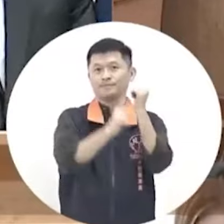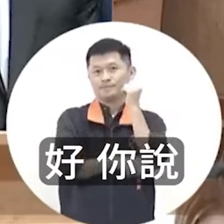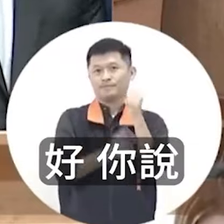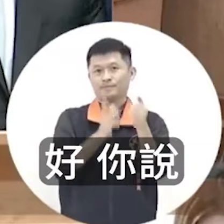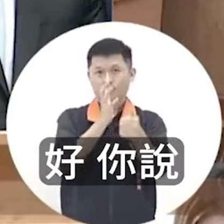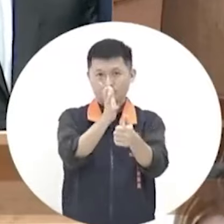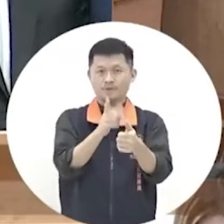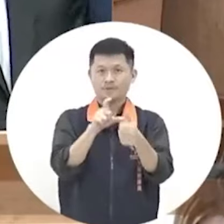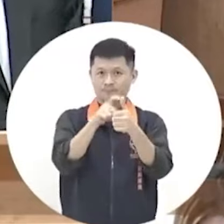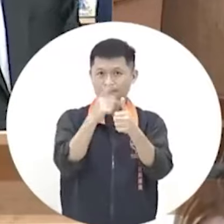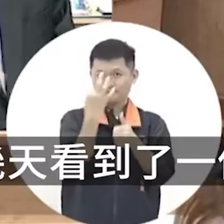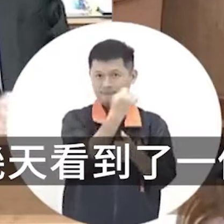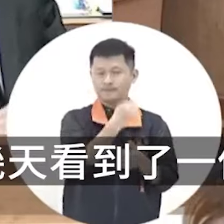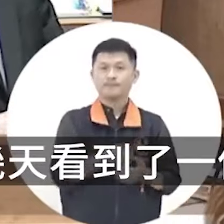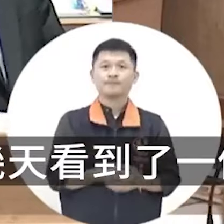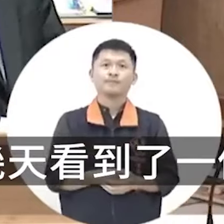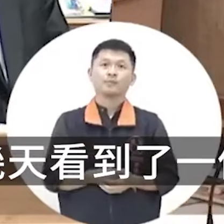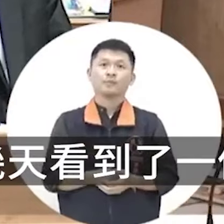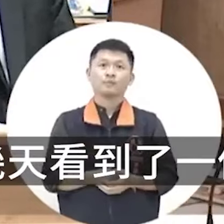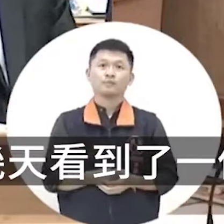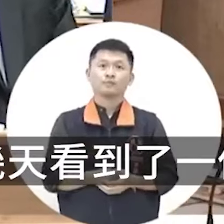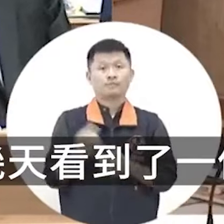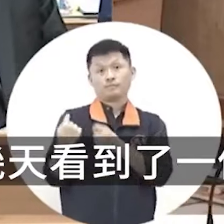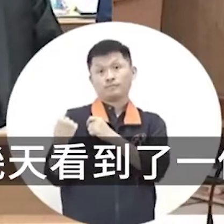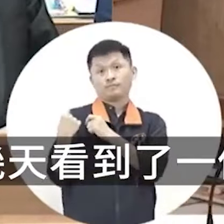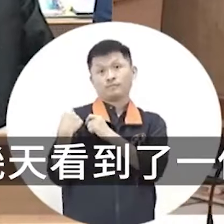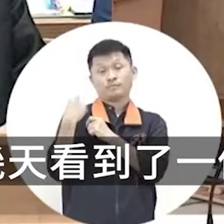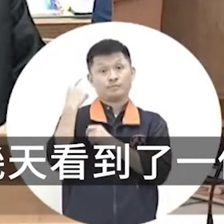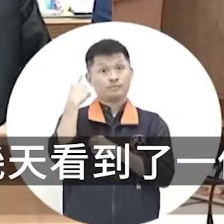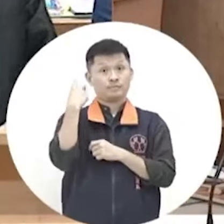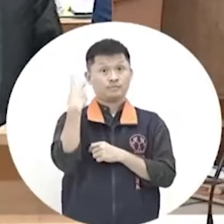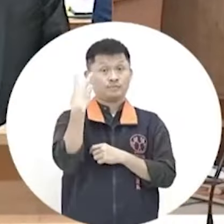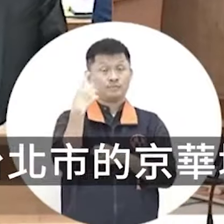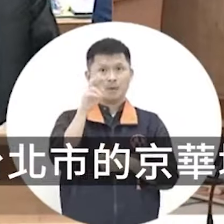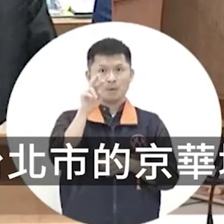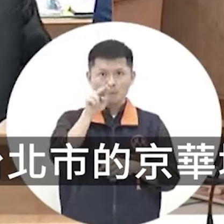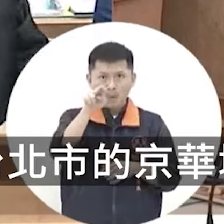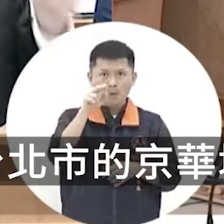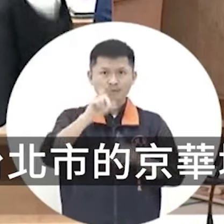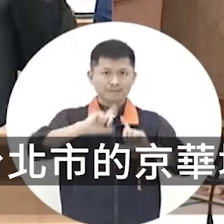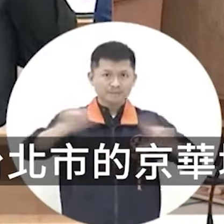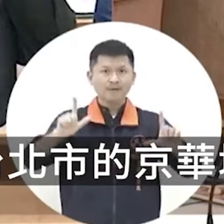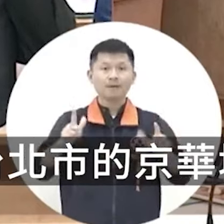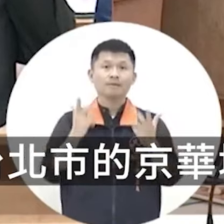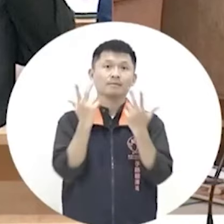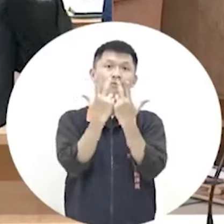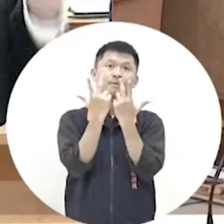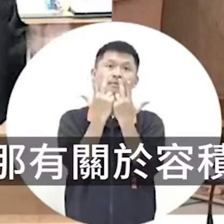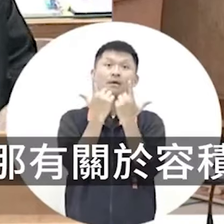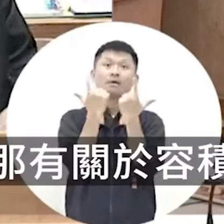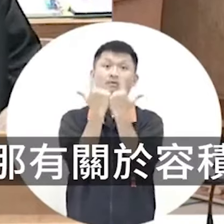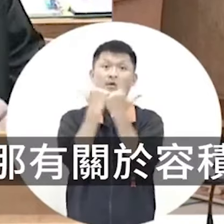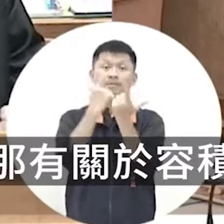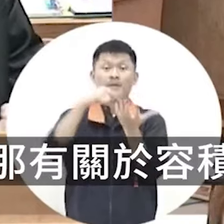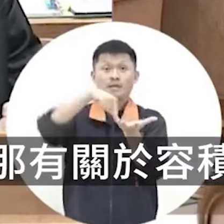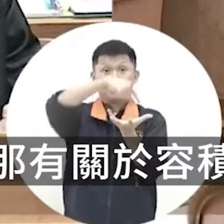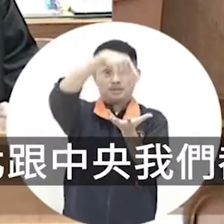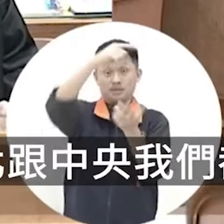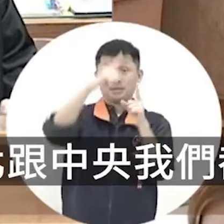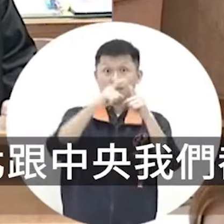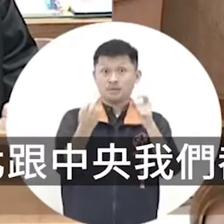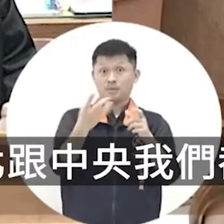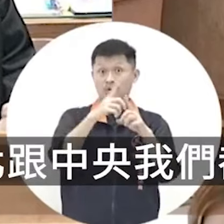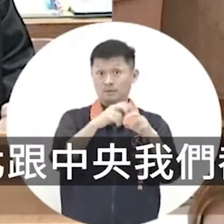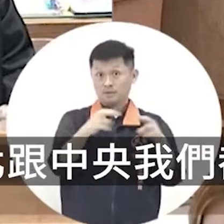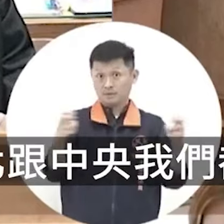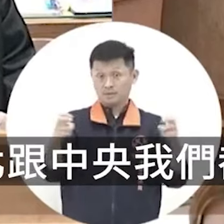题要问你。 好，你说。 我们这几天看到了一个大案子啊，是台北市的金华城的案子。那有关于容积，其实